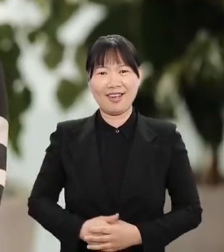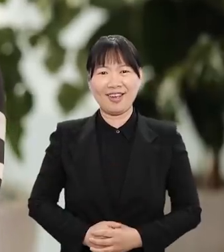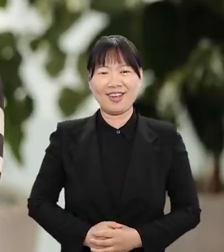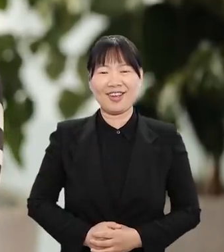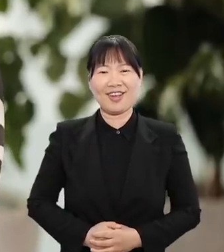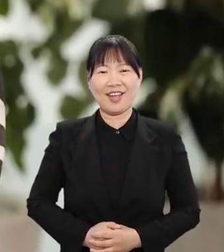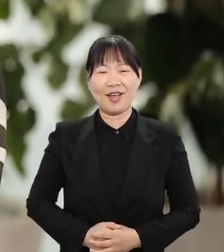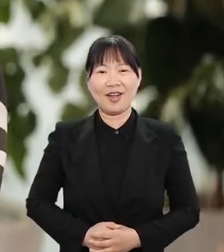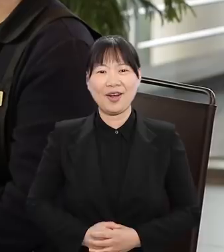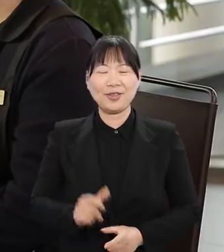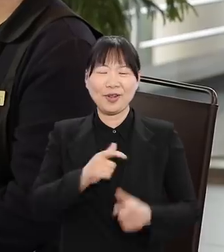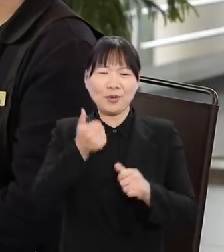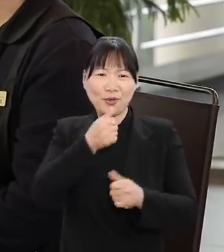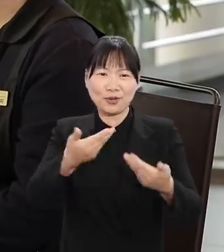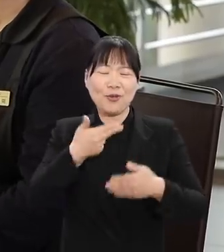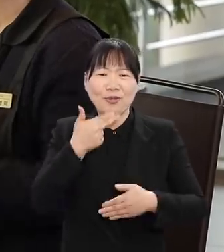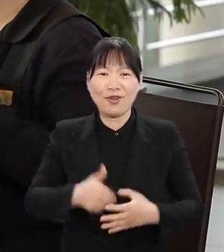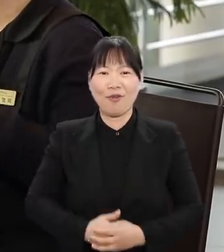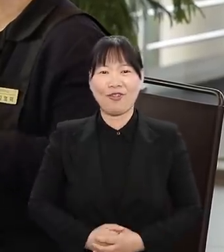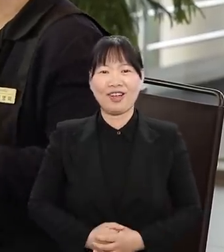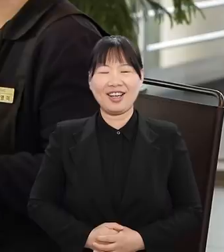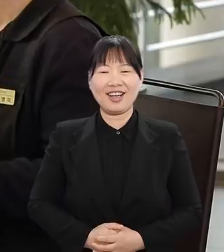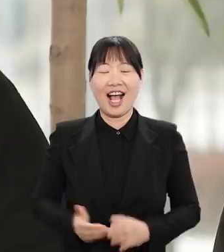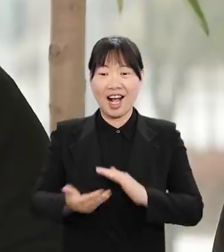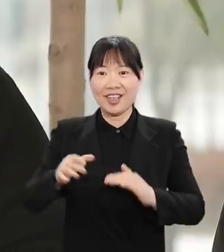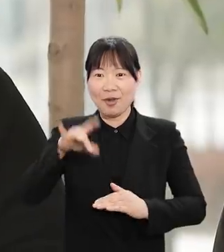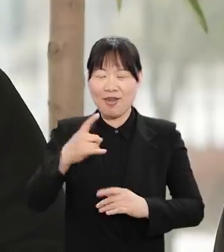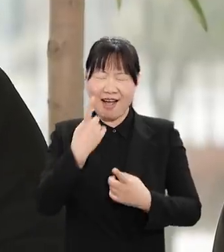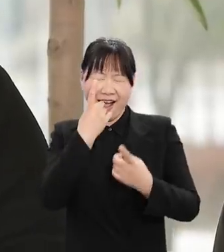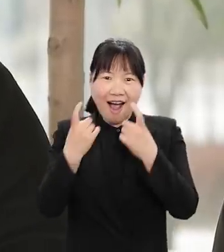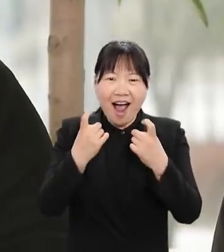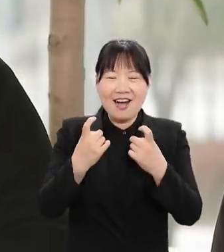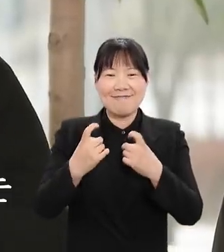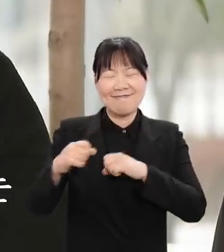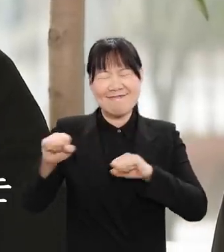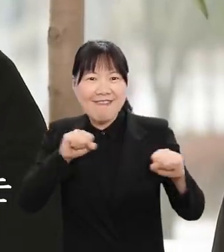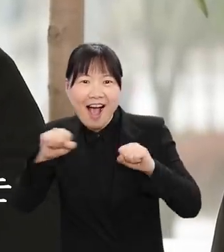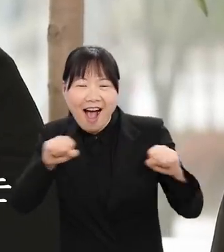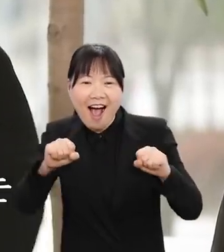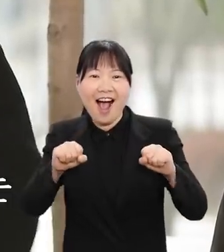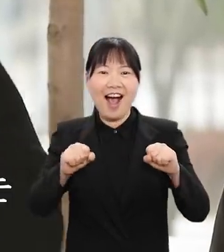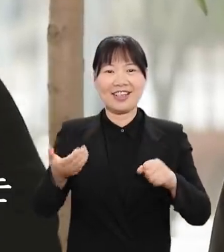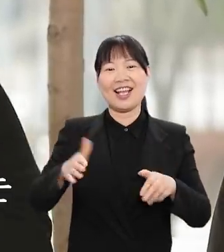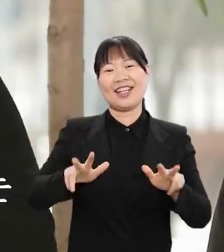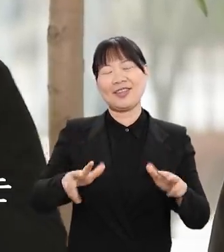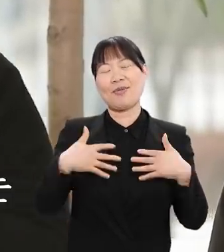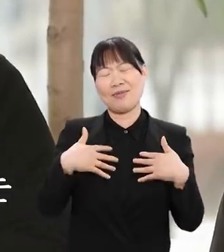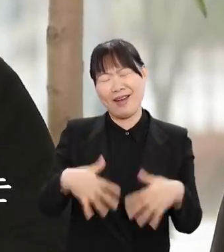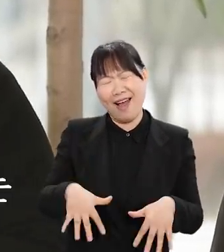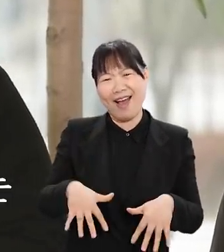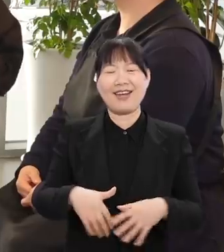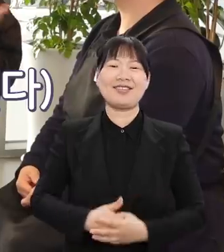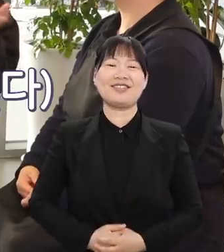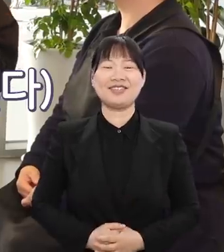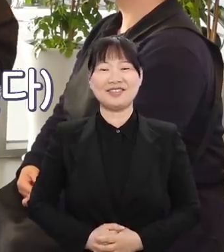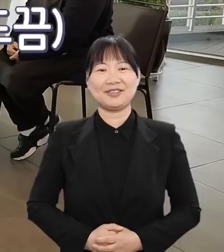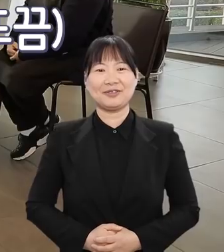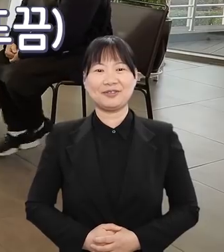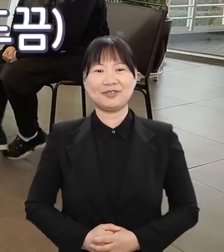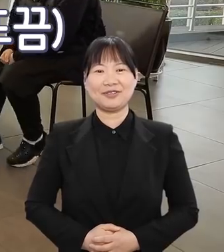안 돼요? 더 이상 이야기를 안 해주시면. 아까 처음에는 표정도 이제 되게 막 이렇게 하시는데 이제는